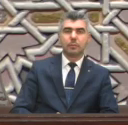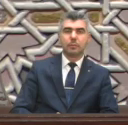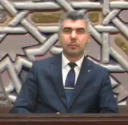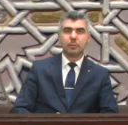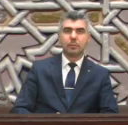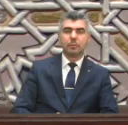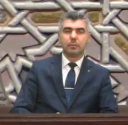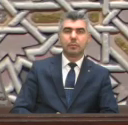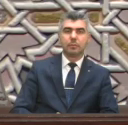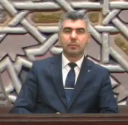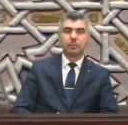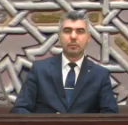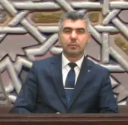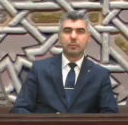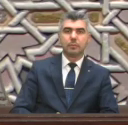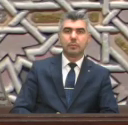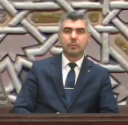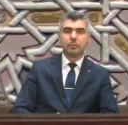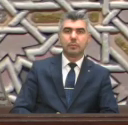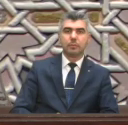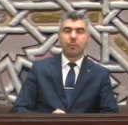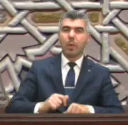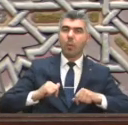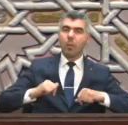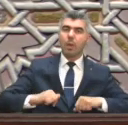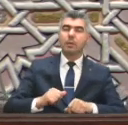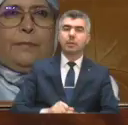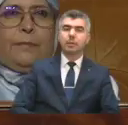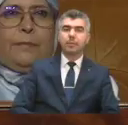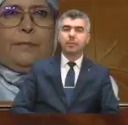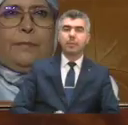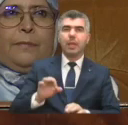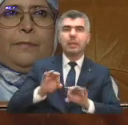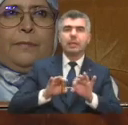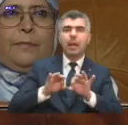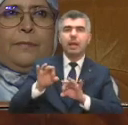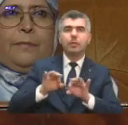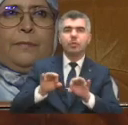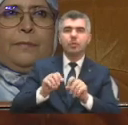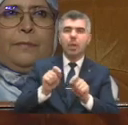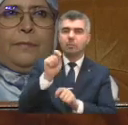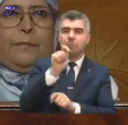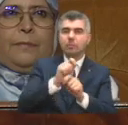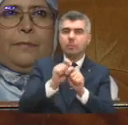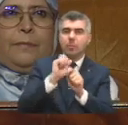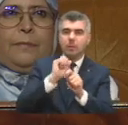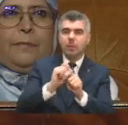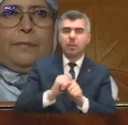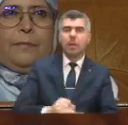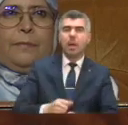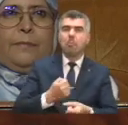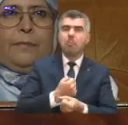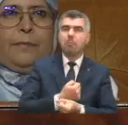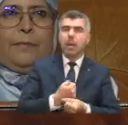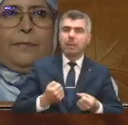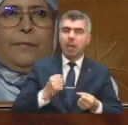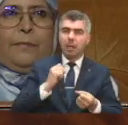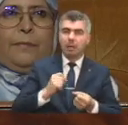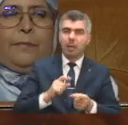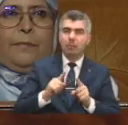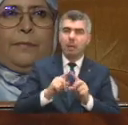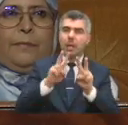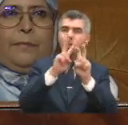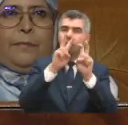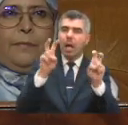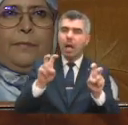تفضل السيدة النائبة. السيد الوزير، عن استراتيجية معالجة معضلة البطالة في